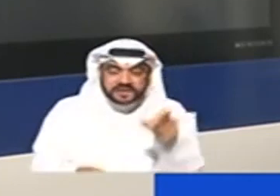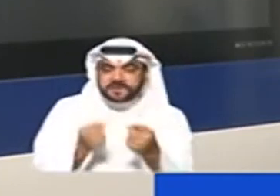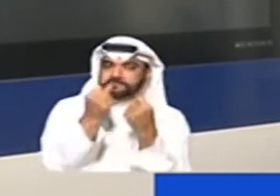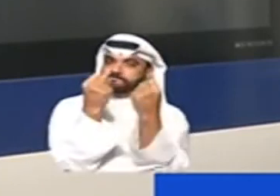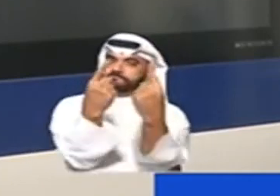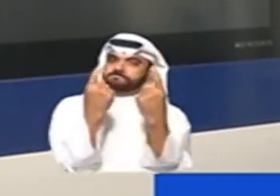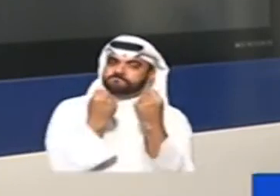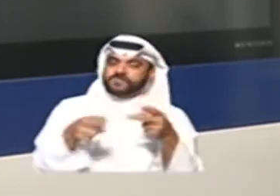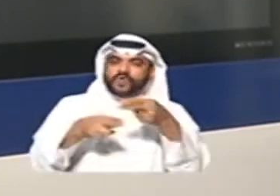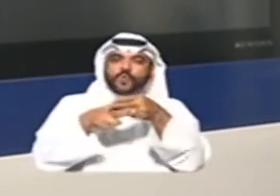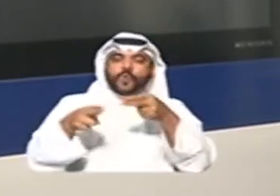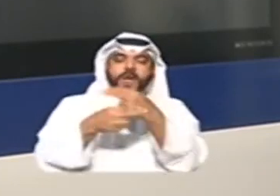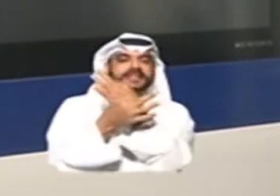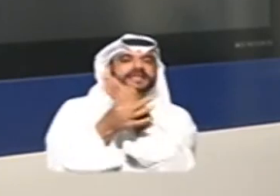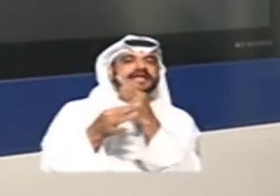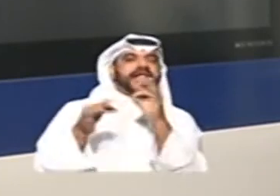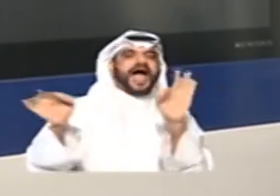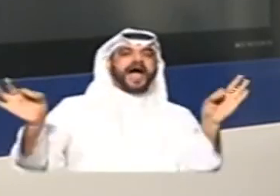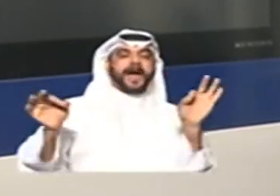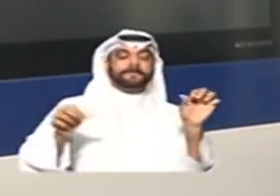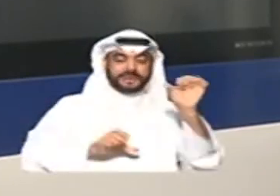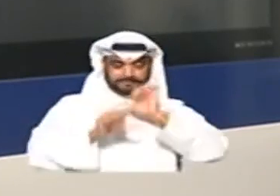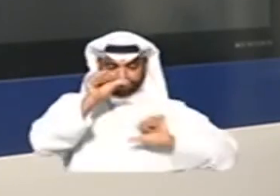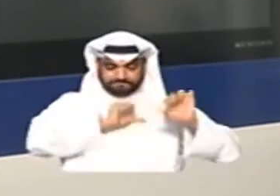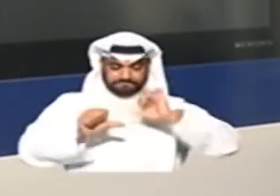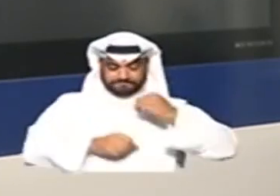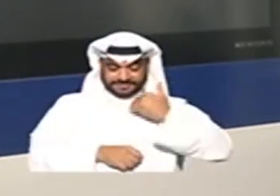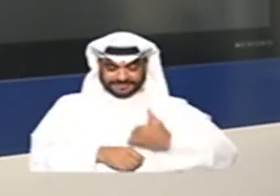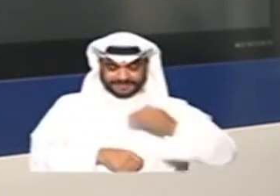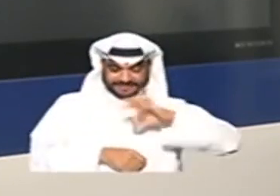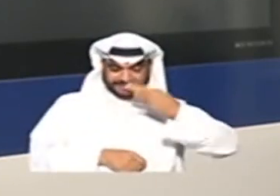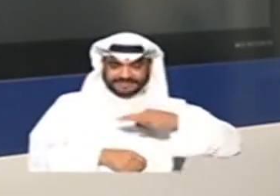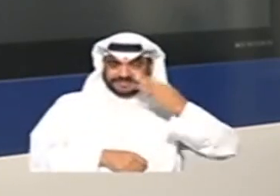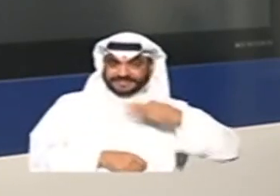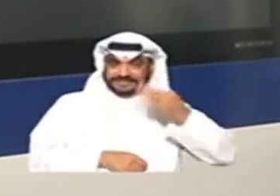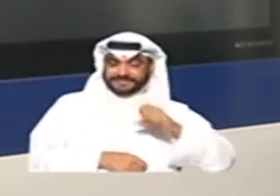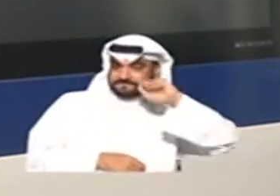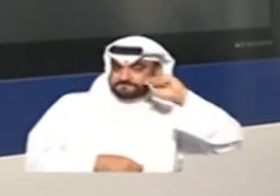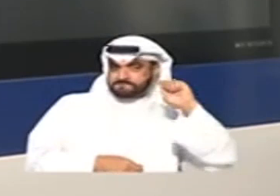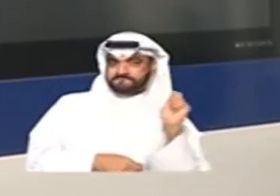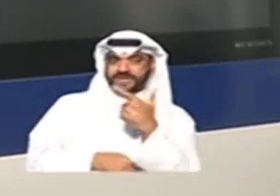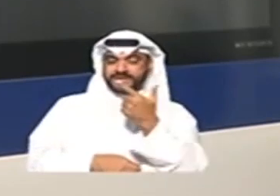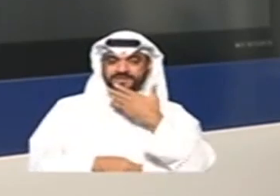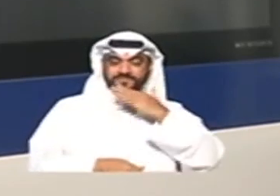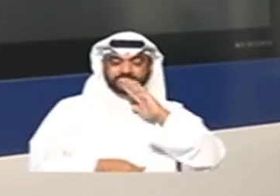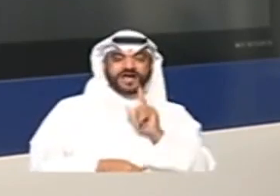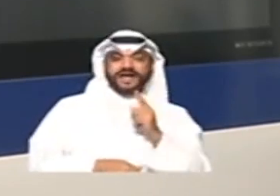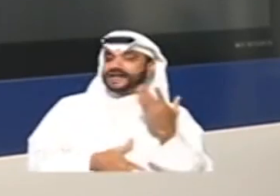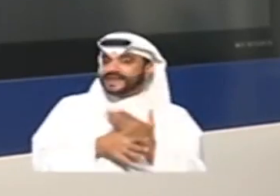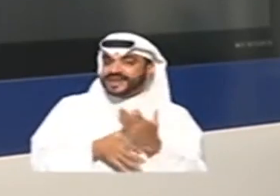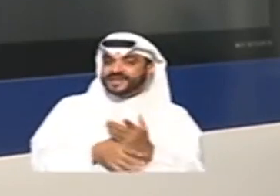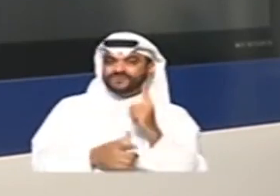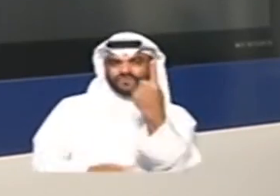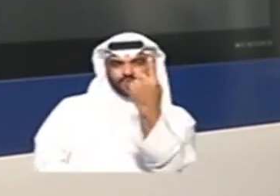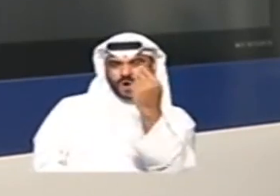مثل هذه العملية بوقت قد يكون ساعات من وقت وفاة